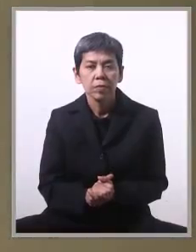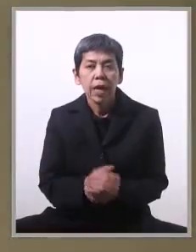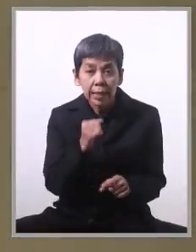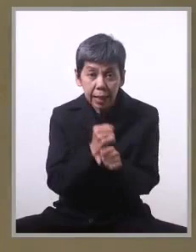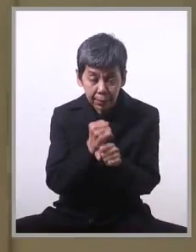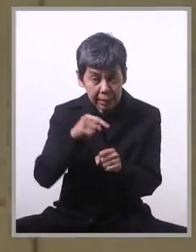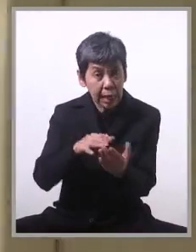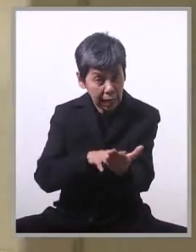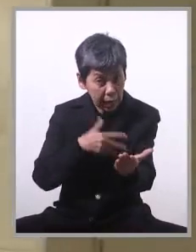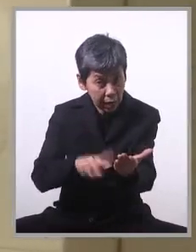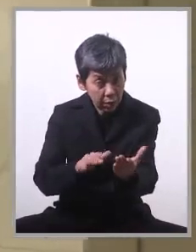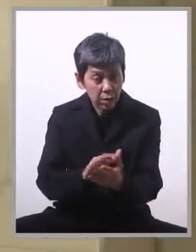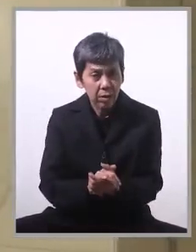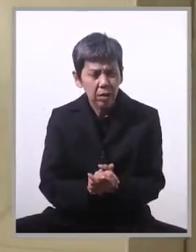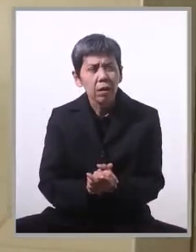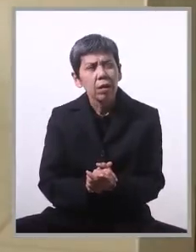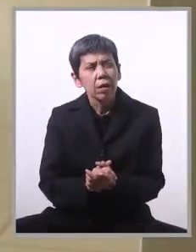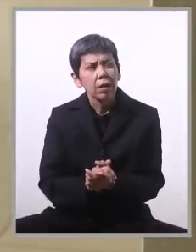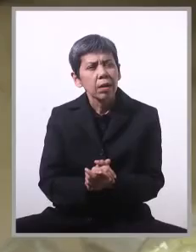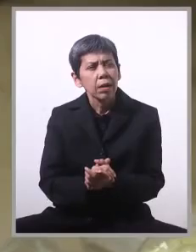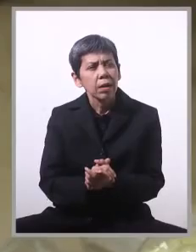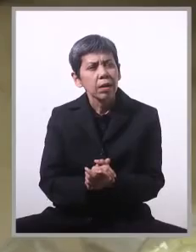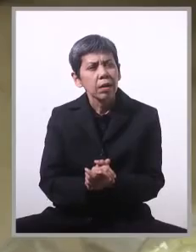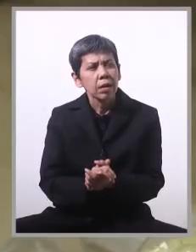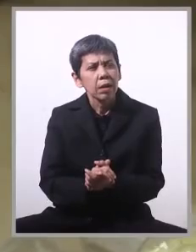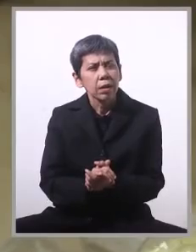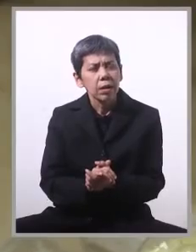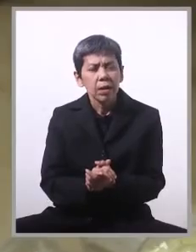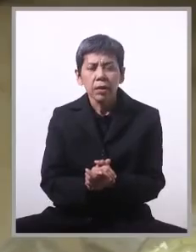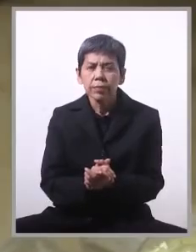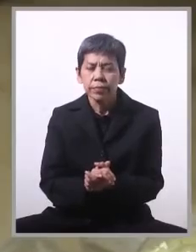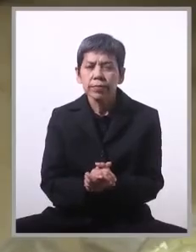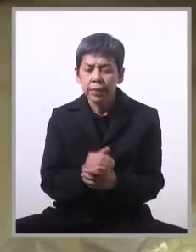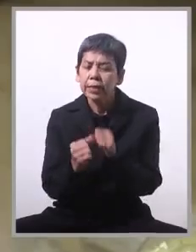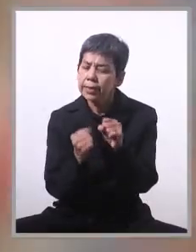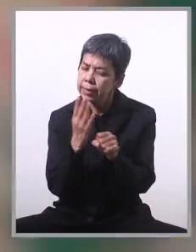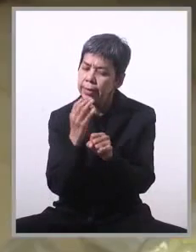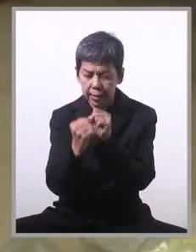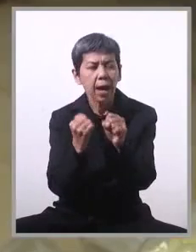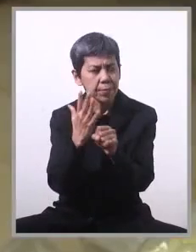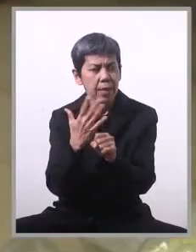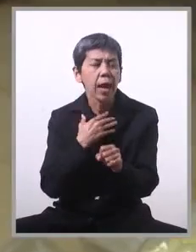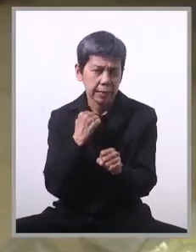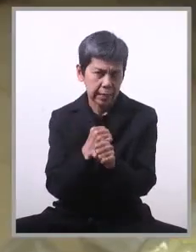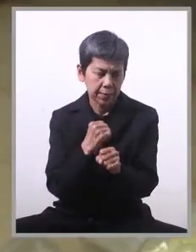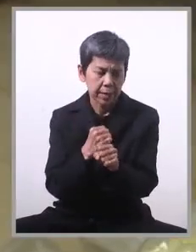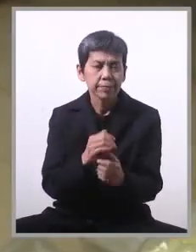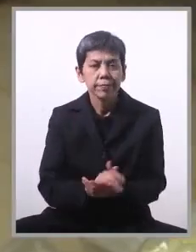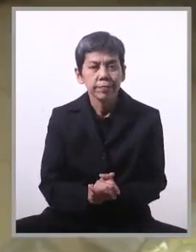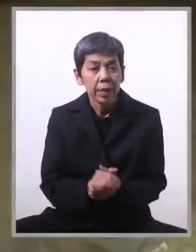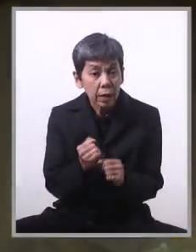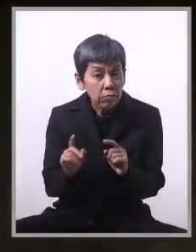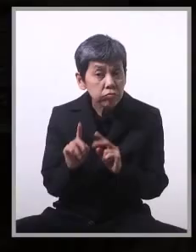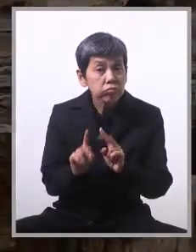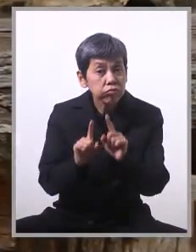มาทำงานที่นี่นานหรือยัง ก็ตัวผมก็ได้หลายปีครับ 4-5 ปี